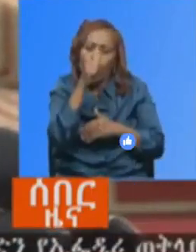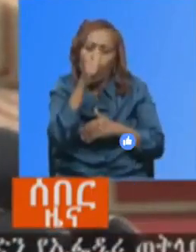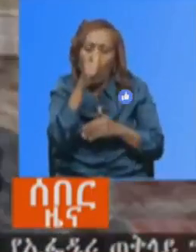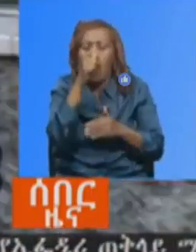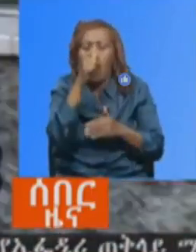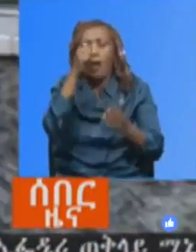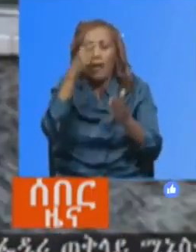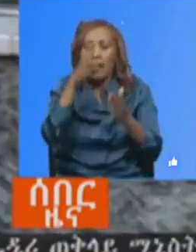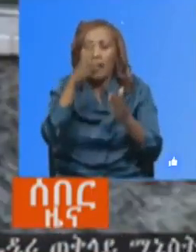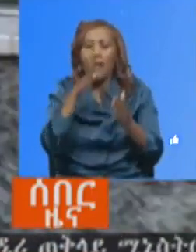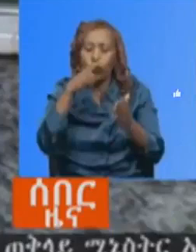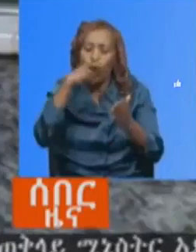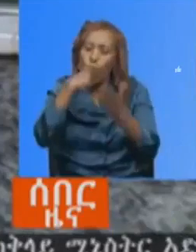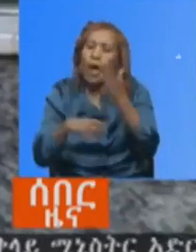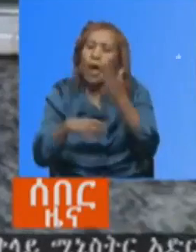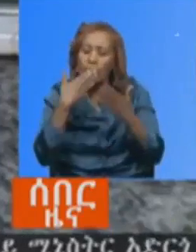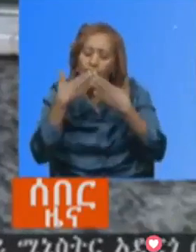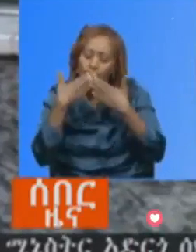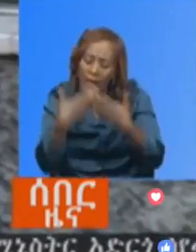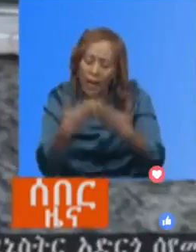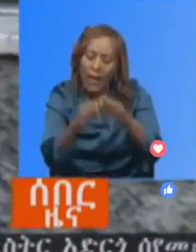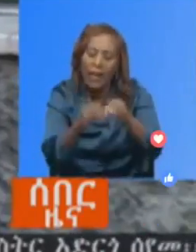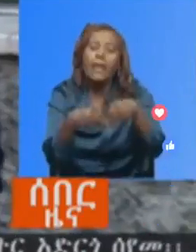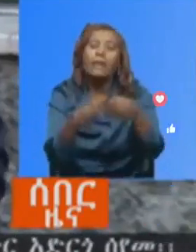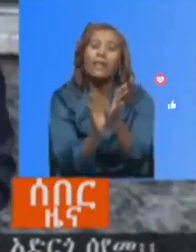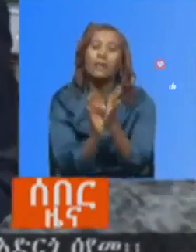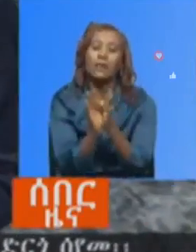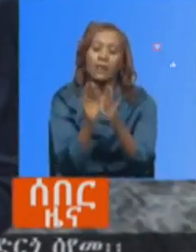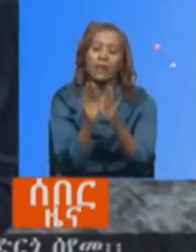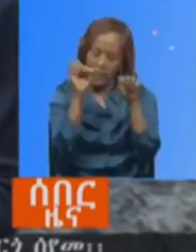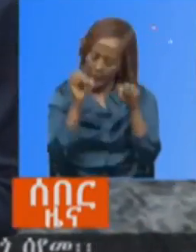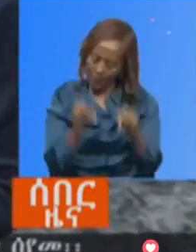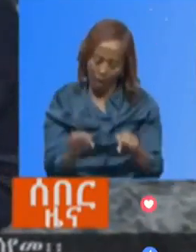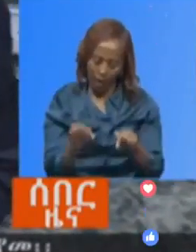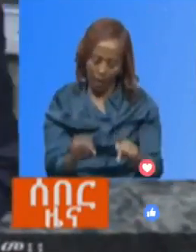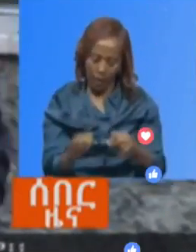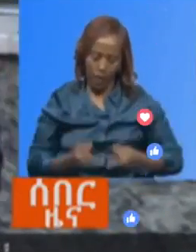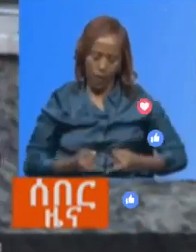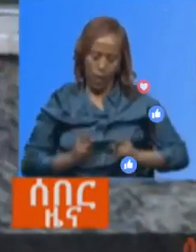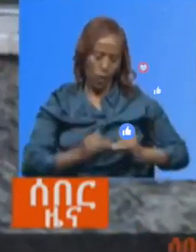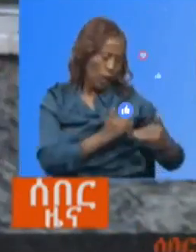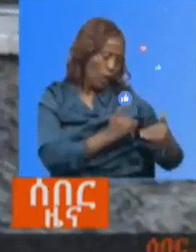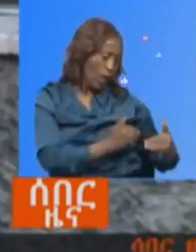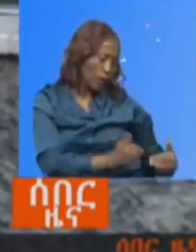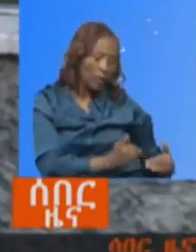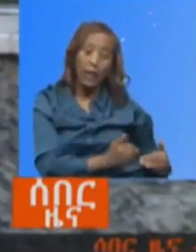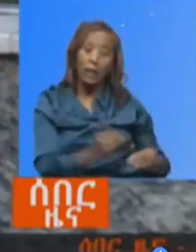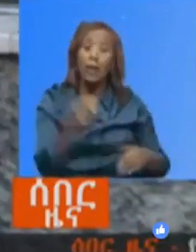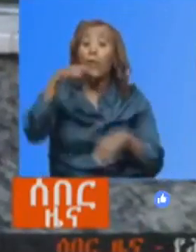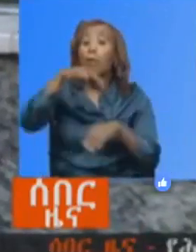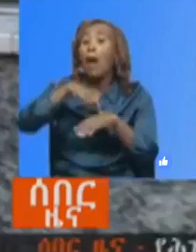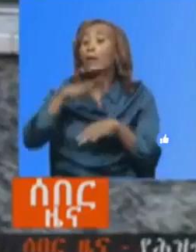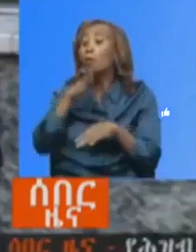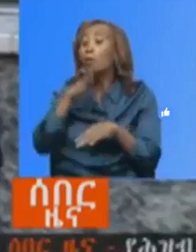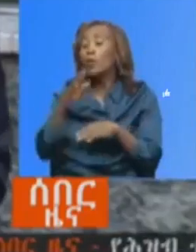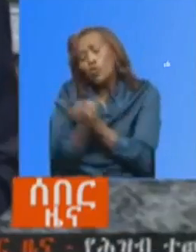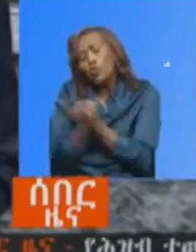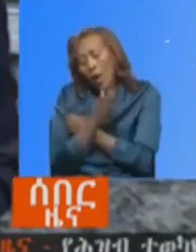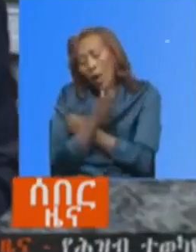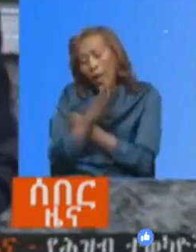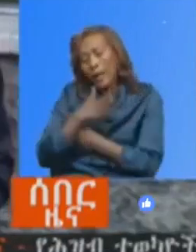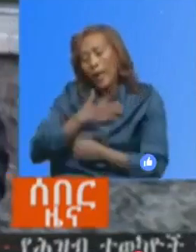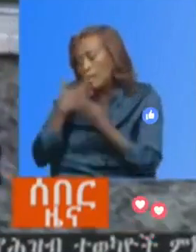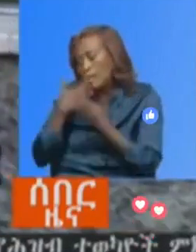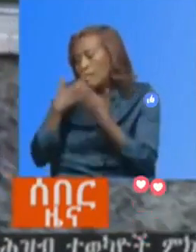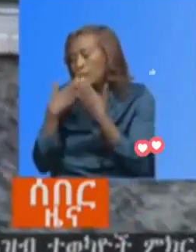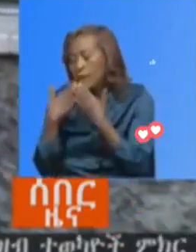ዋጋና ምስጋና እንደመስጠት በመቁጠር ዛሬ በህይወት ካጠገቤ ባትኖርም ውዷ እናቴ